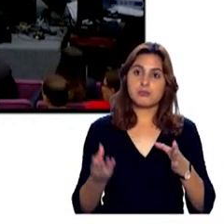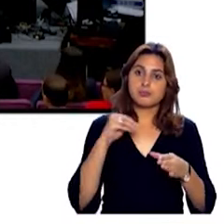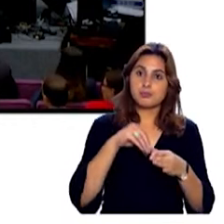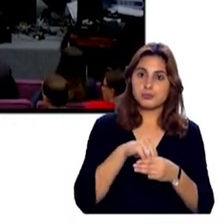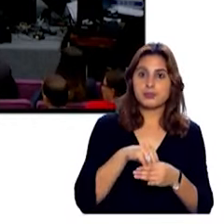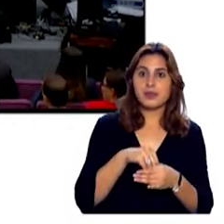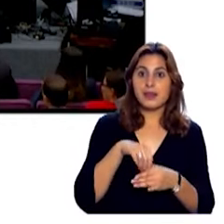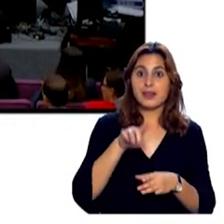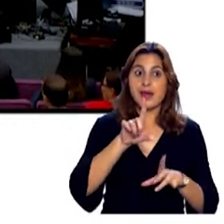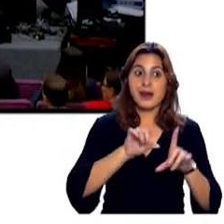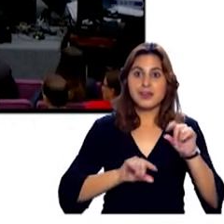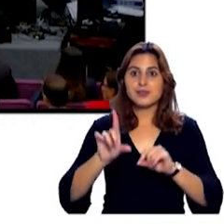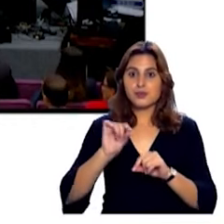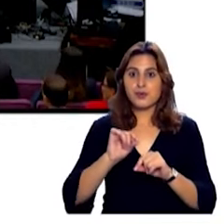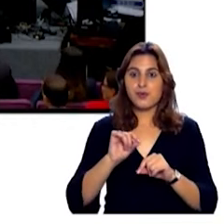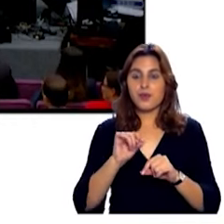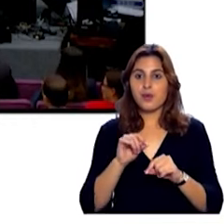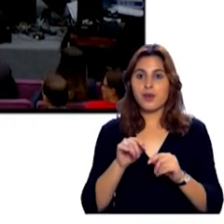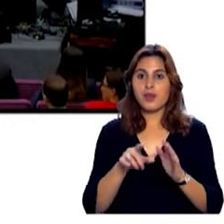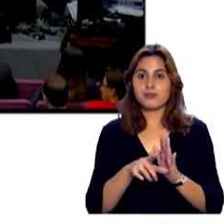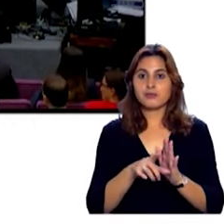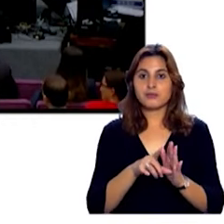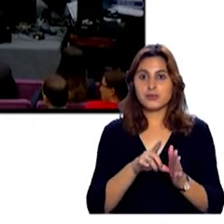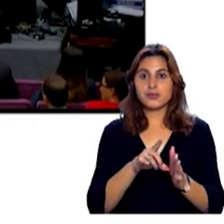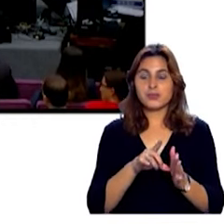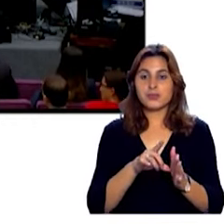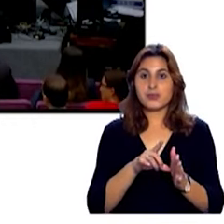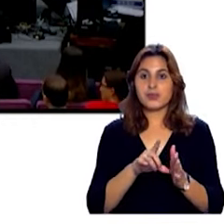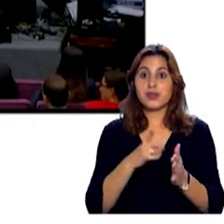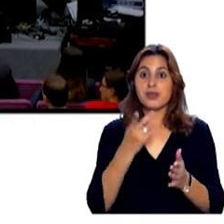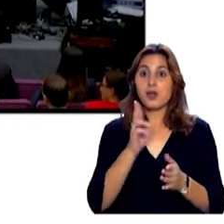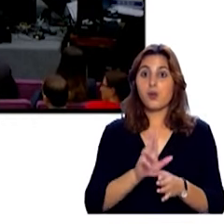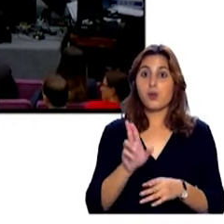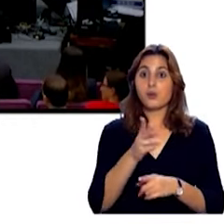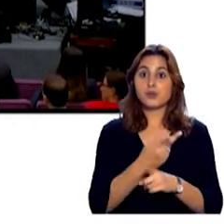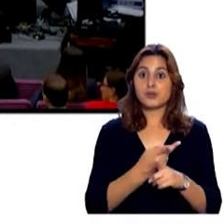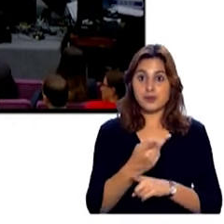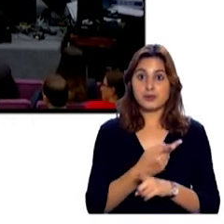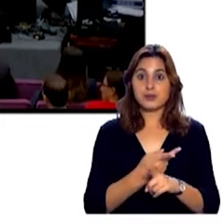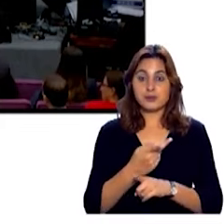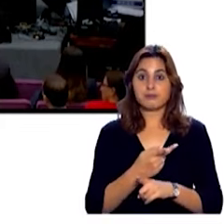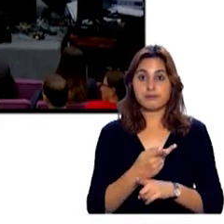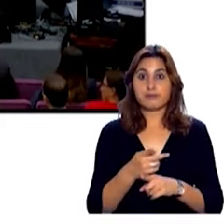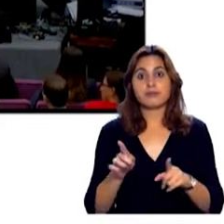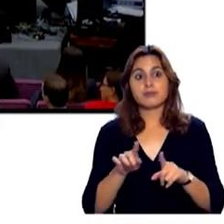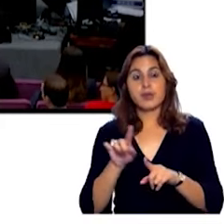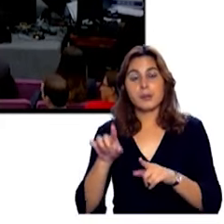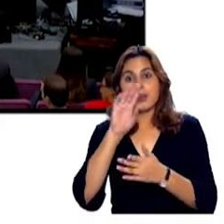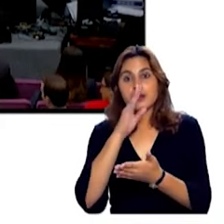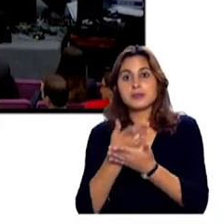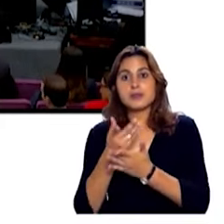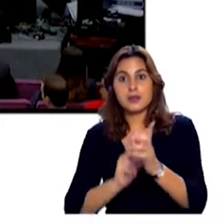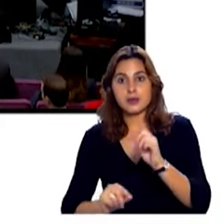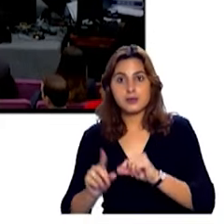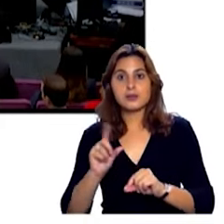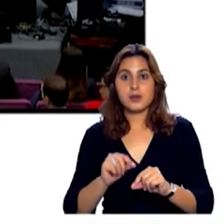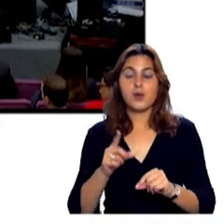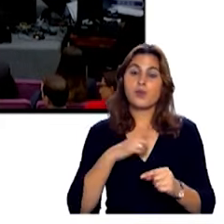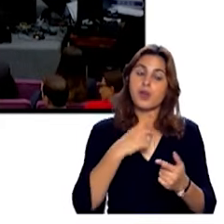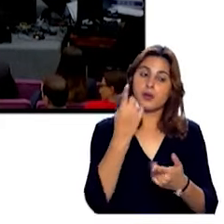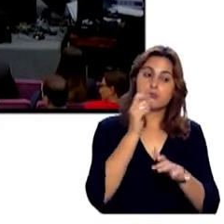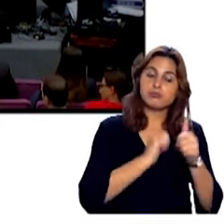dei ricorsi in cassazione affid questa selezione AD una valutazione sulla